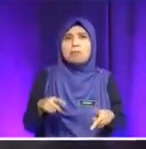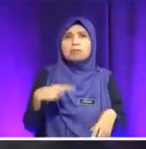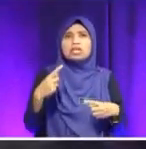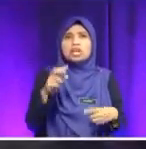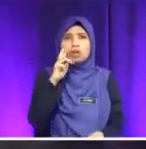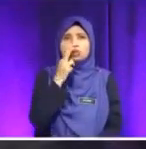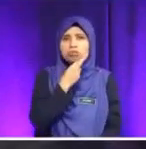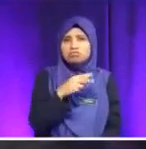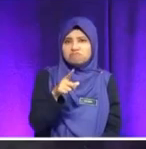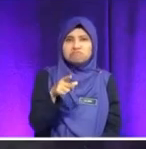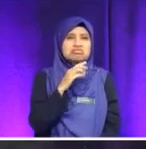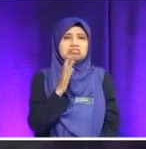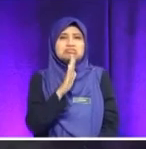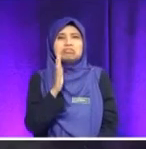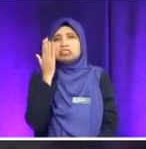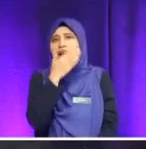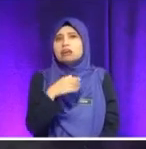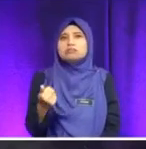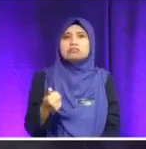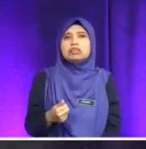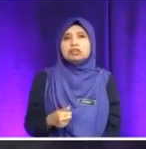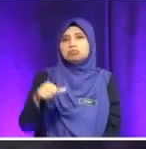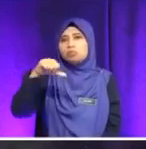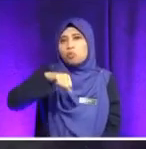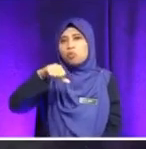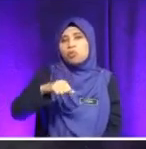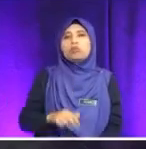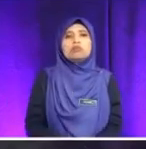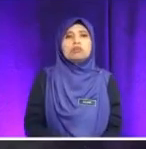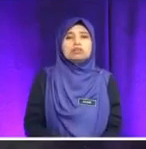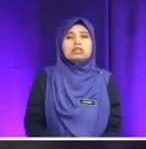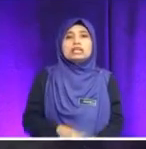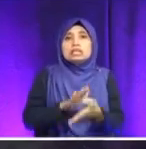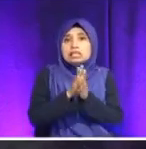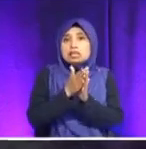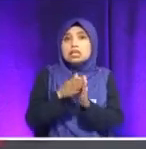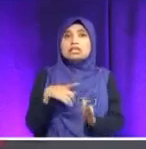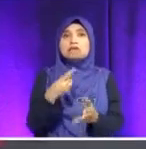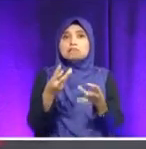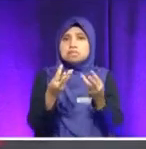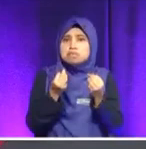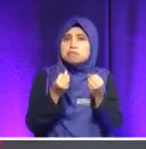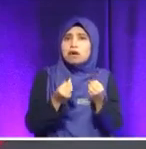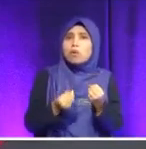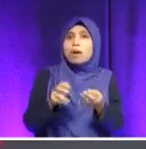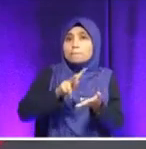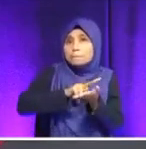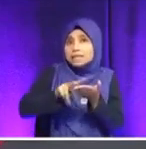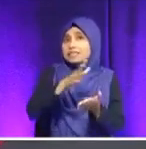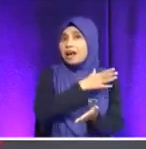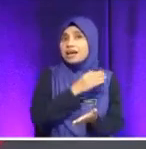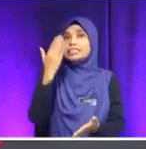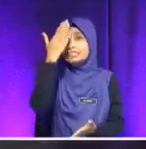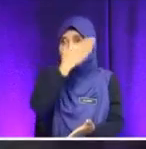Tengok kan? Mesti tak kemas kan? Tak nak. Kita mesti nak sesuatu yang kemas dan cantik. Macam itulah. Okey. Maknanya dekat